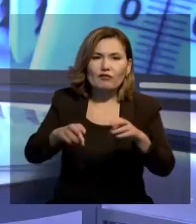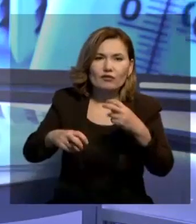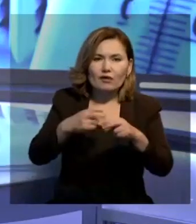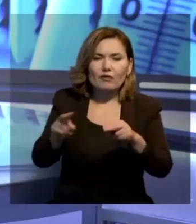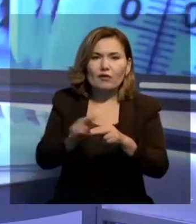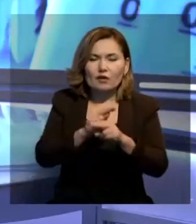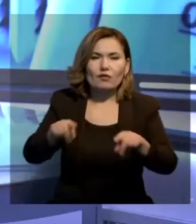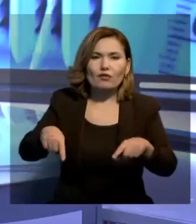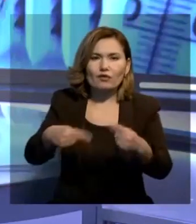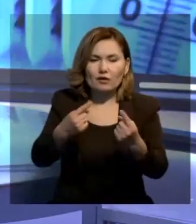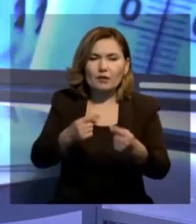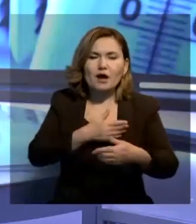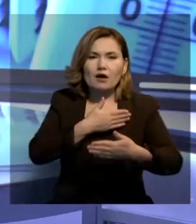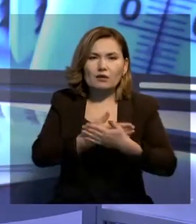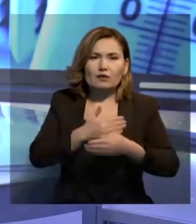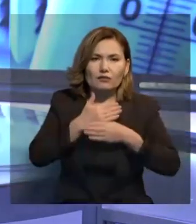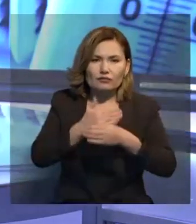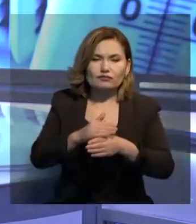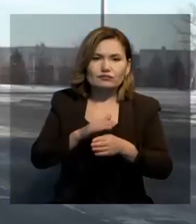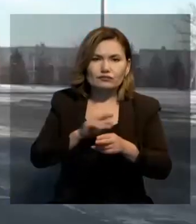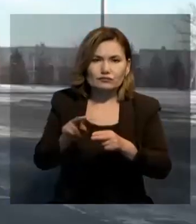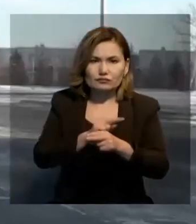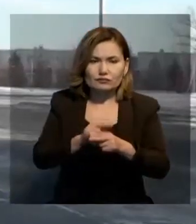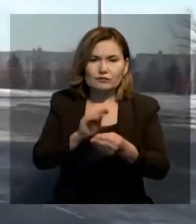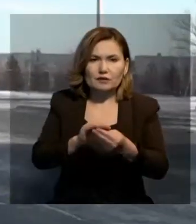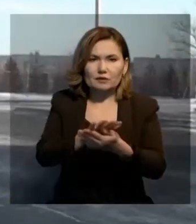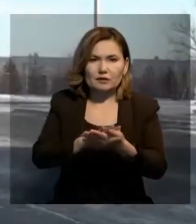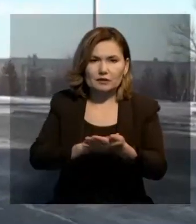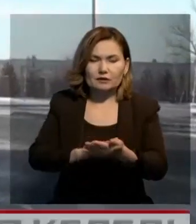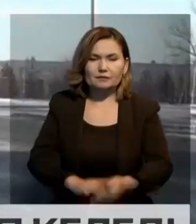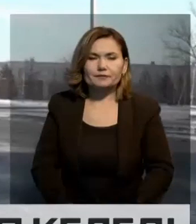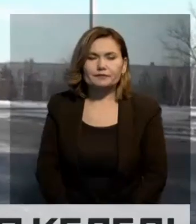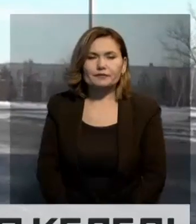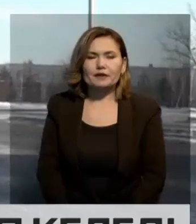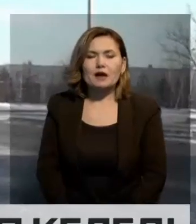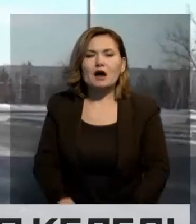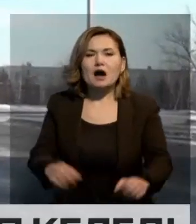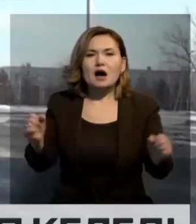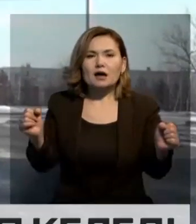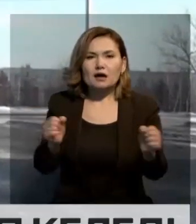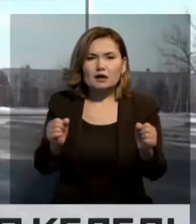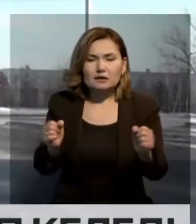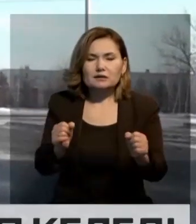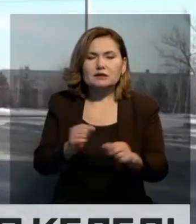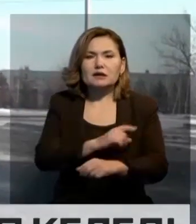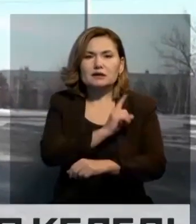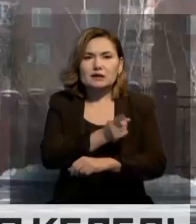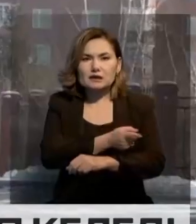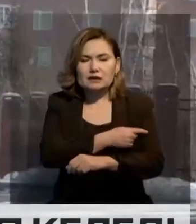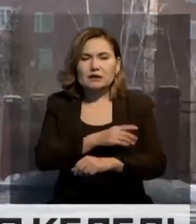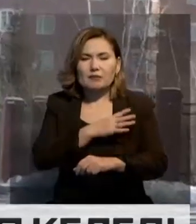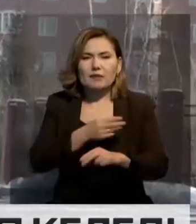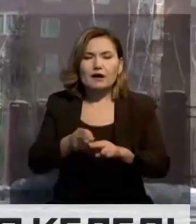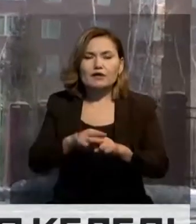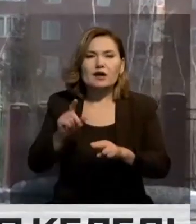күш сол апат салдарын жоюға жұмылдырылып жатыр. Қыстың көзі қырауда мұз құрсанған Екібастұз